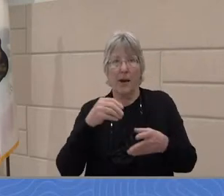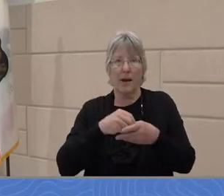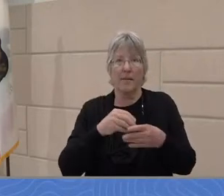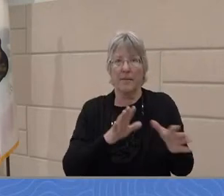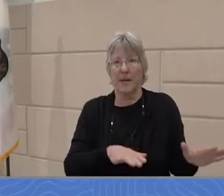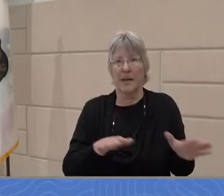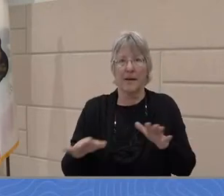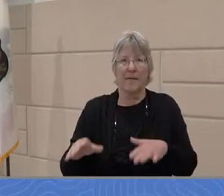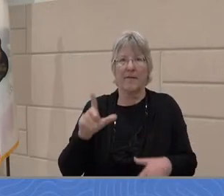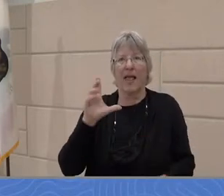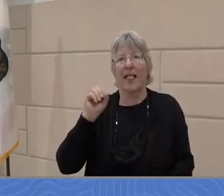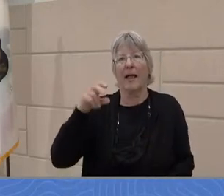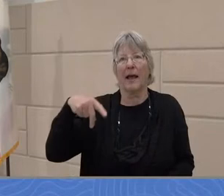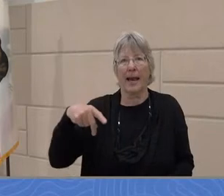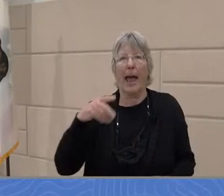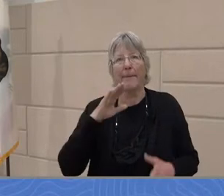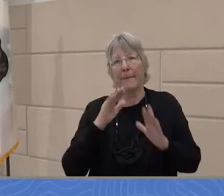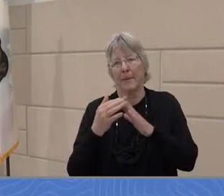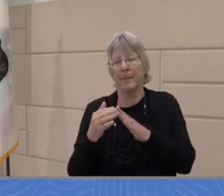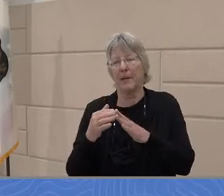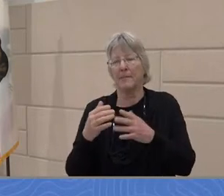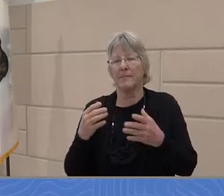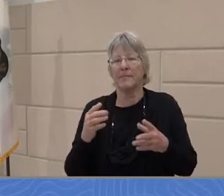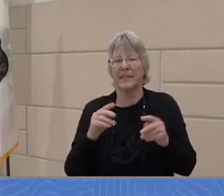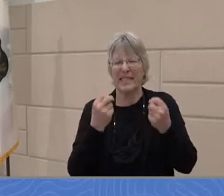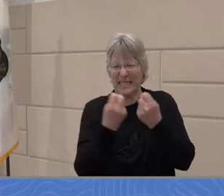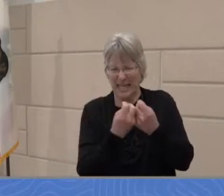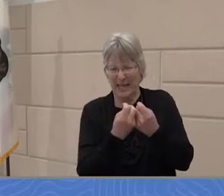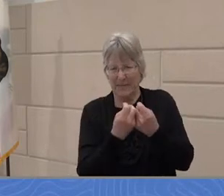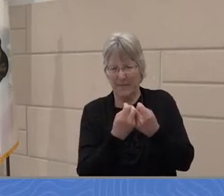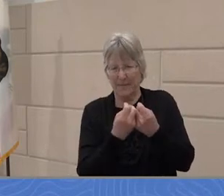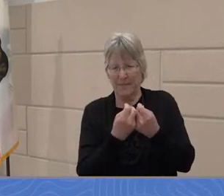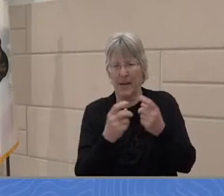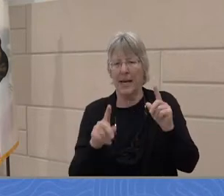ងផ្នែកនៃកម្មវិធី LCAP នេះ